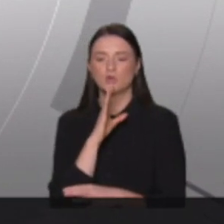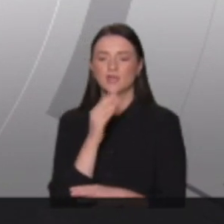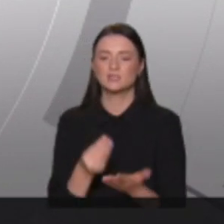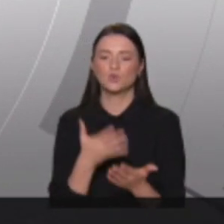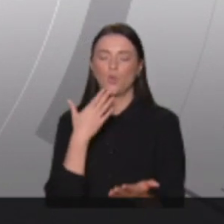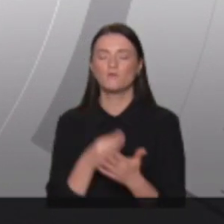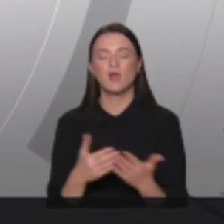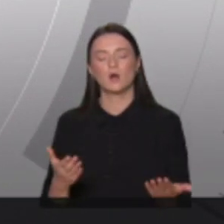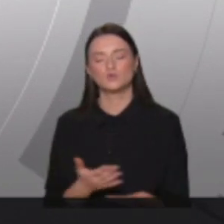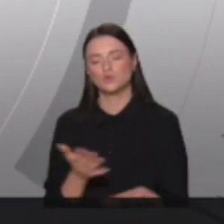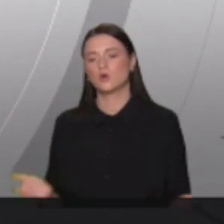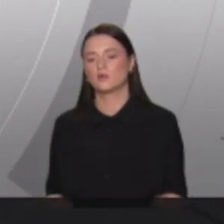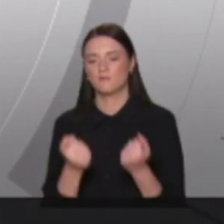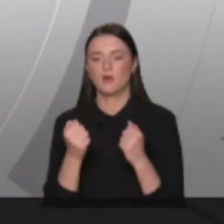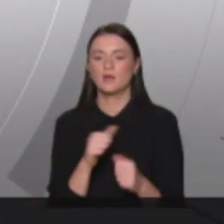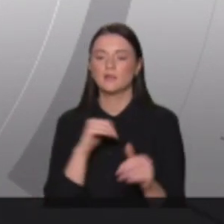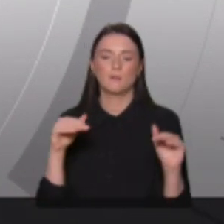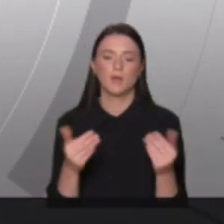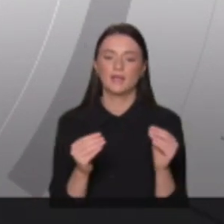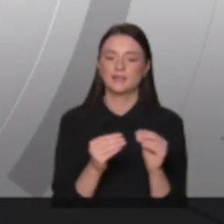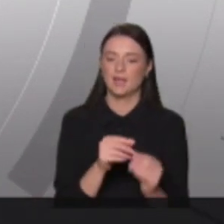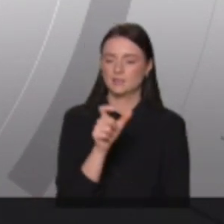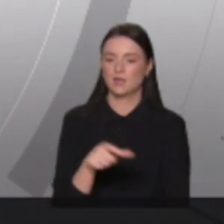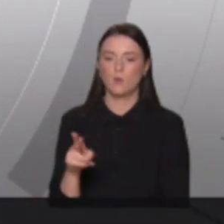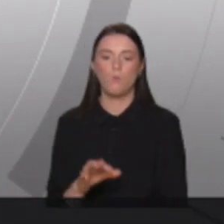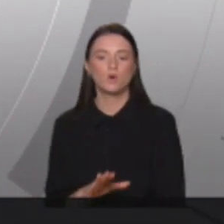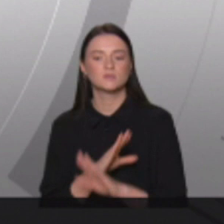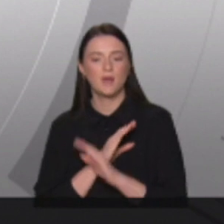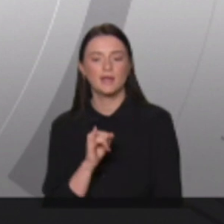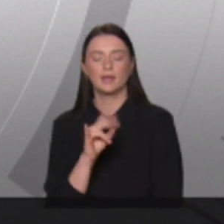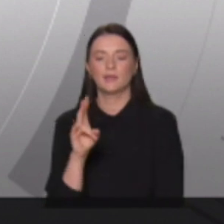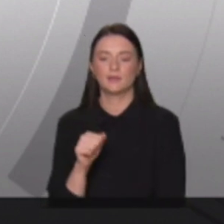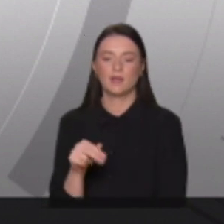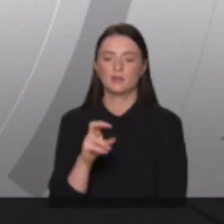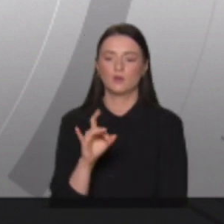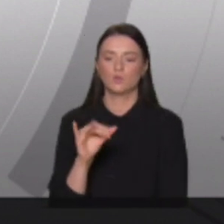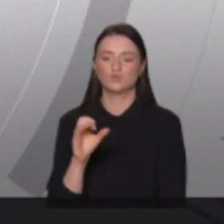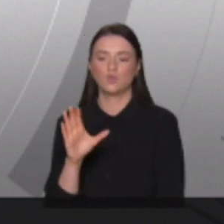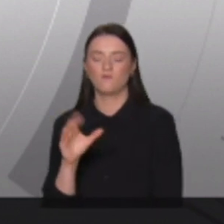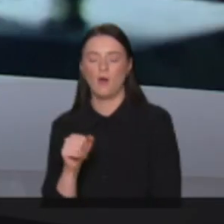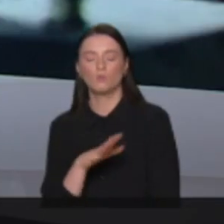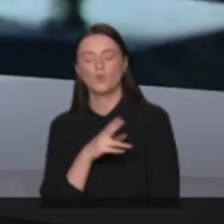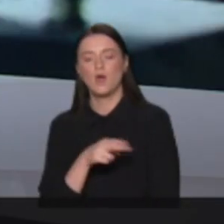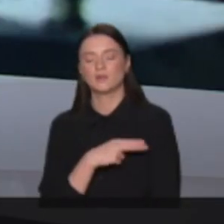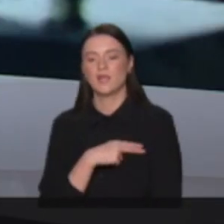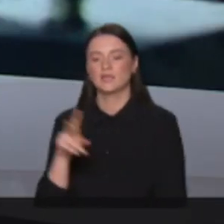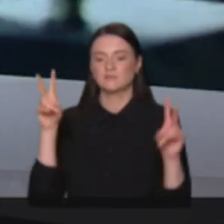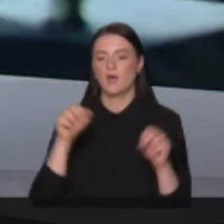життя врятувала щонайменше 10 побратимів. Посмертно Інна Дерусова була нагороджена званням Герой